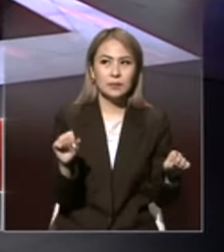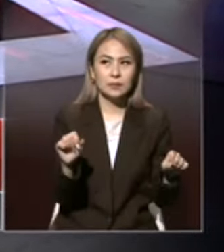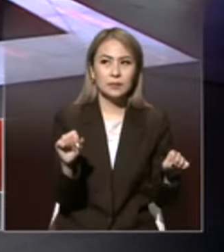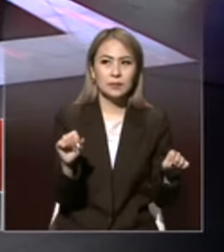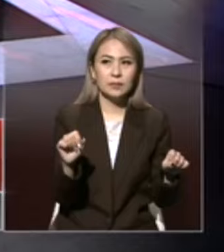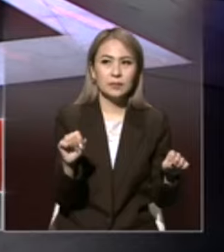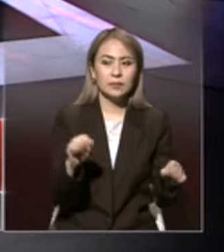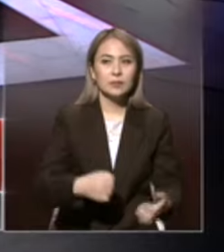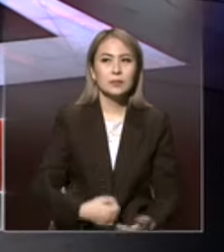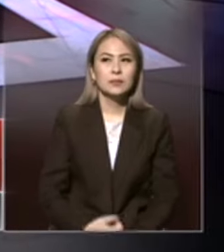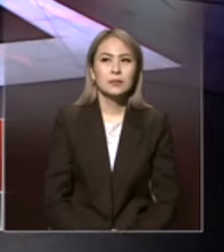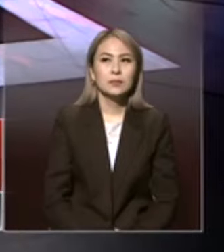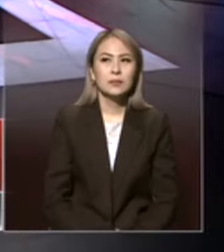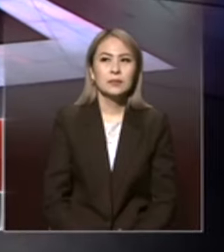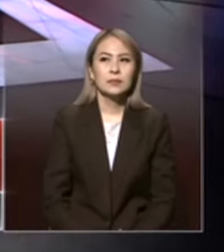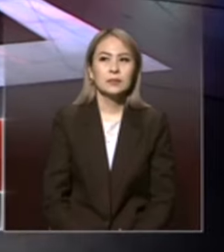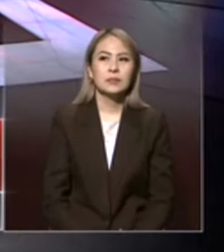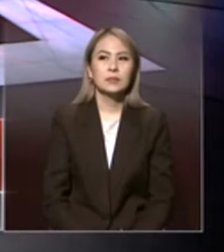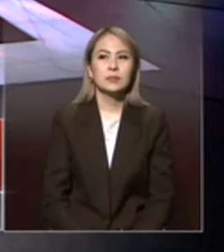бір телесериал.